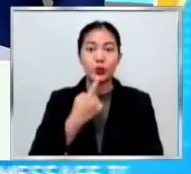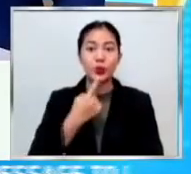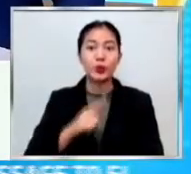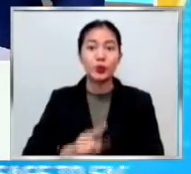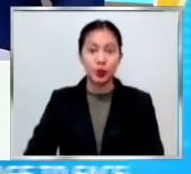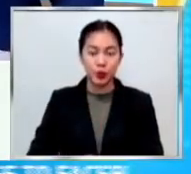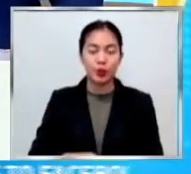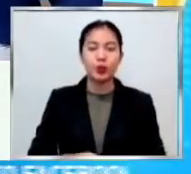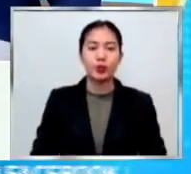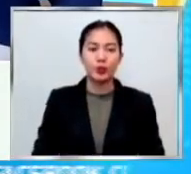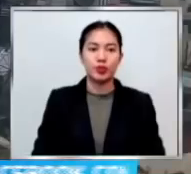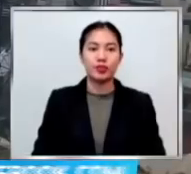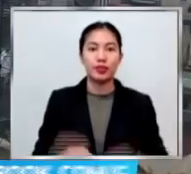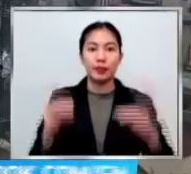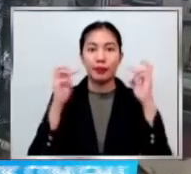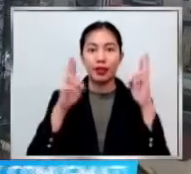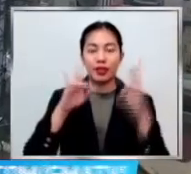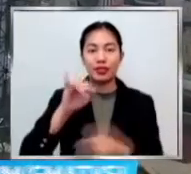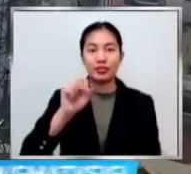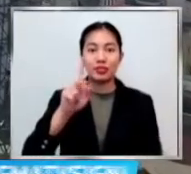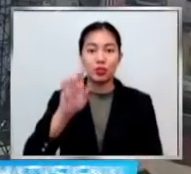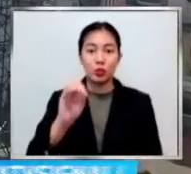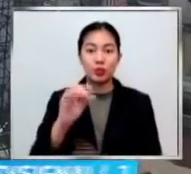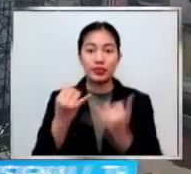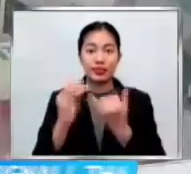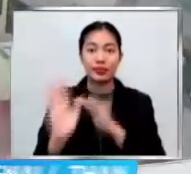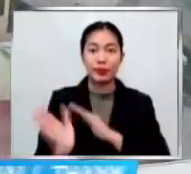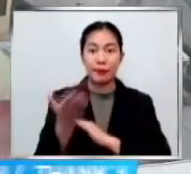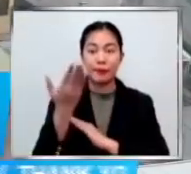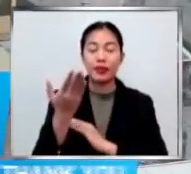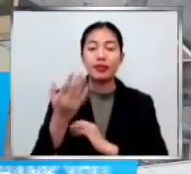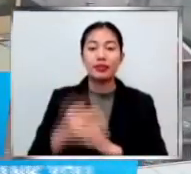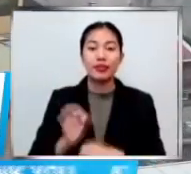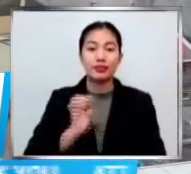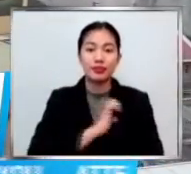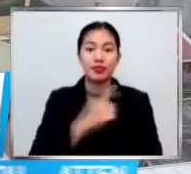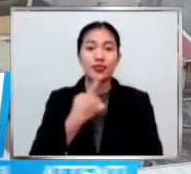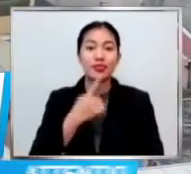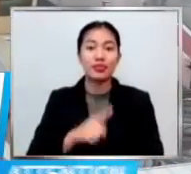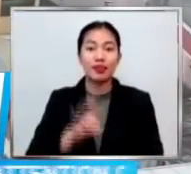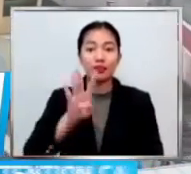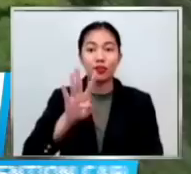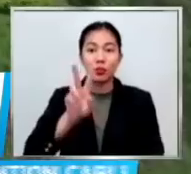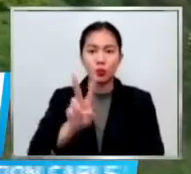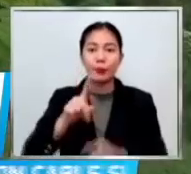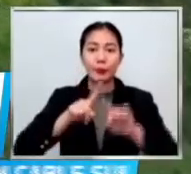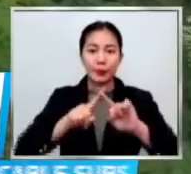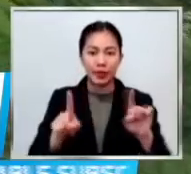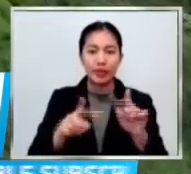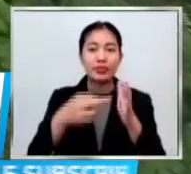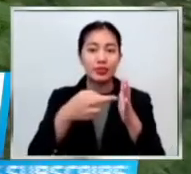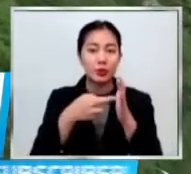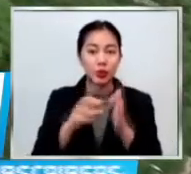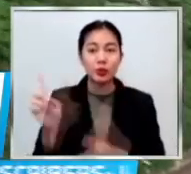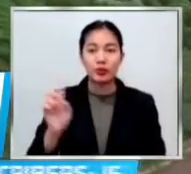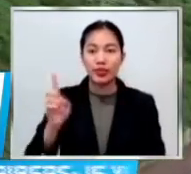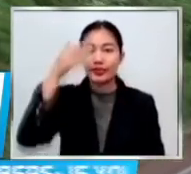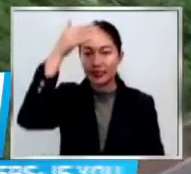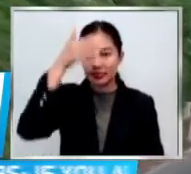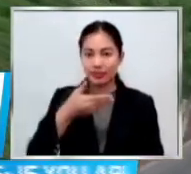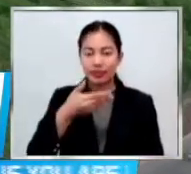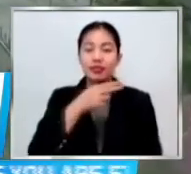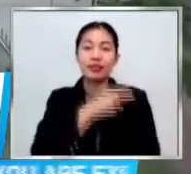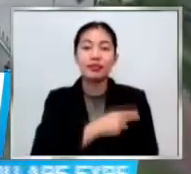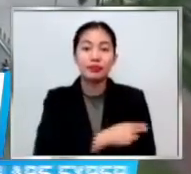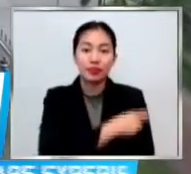umaga. Pero ayon sa EO42, mandatory pa rin ang paggamit ng face shield sa mga ospital, medical